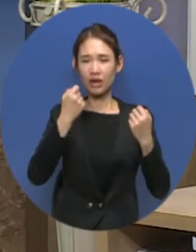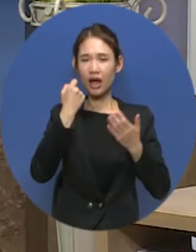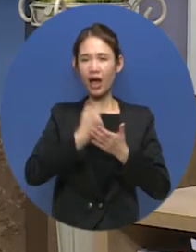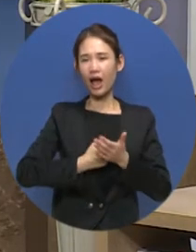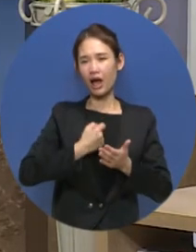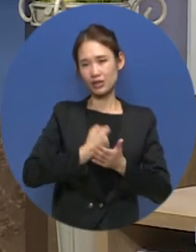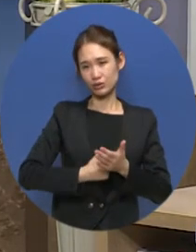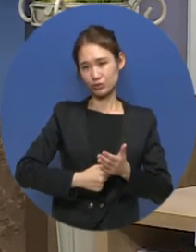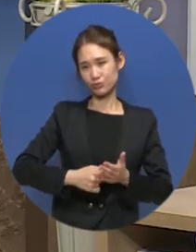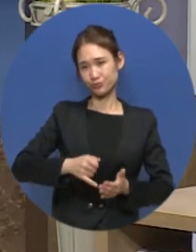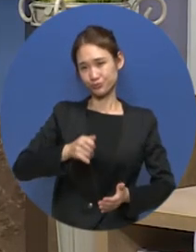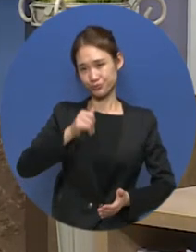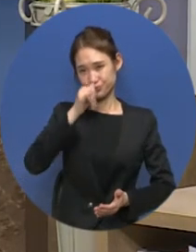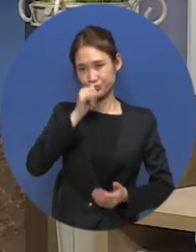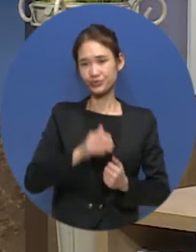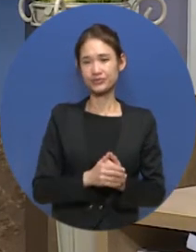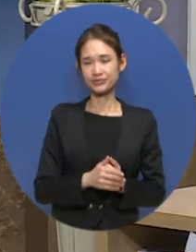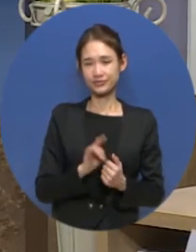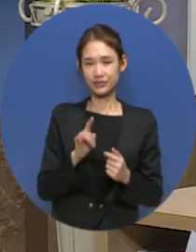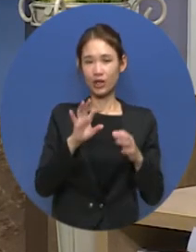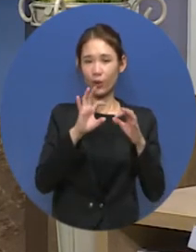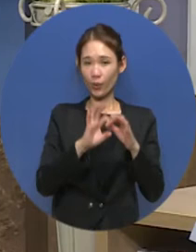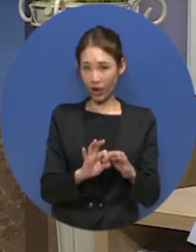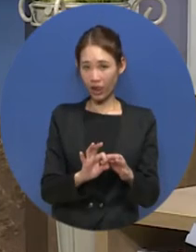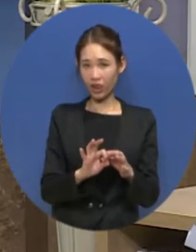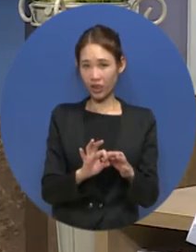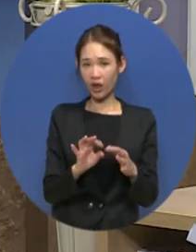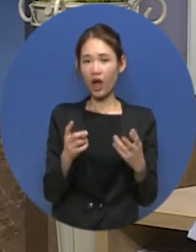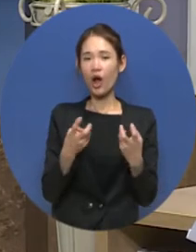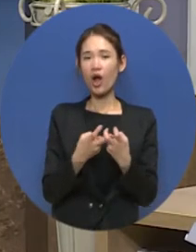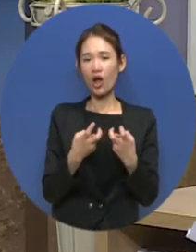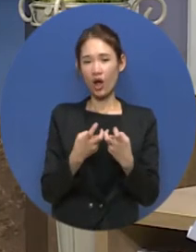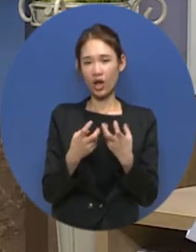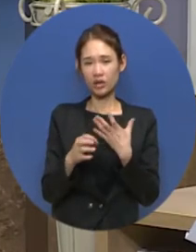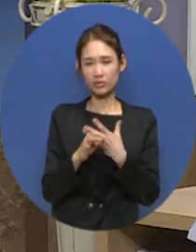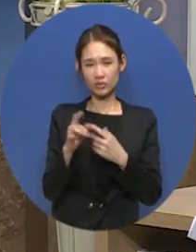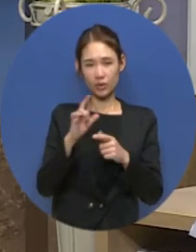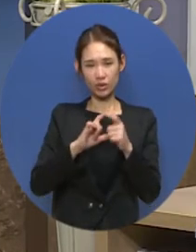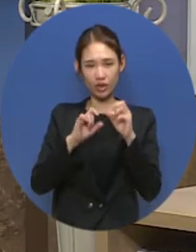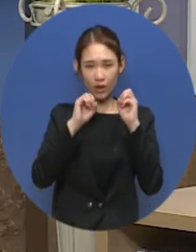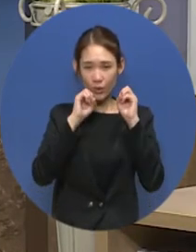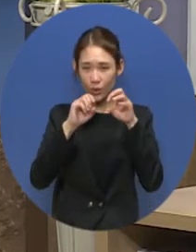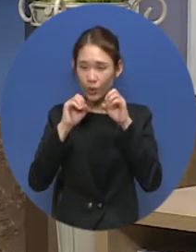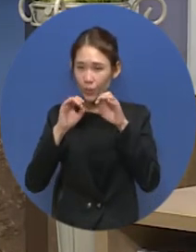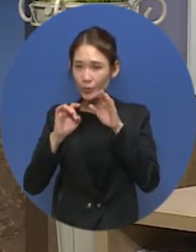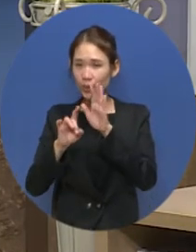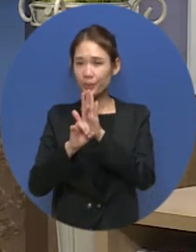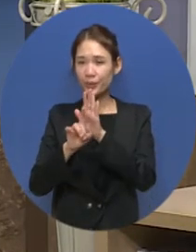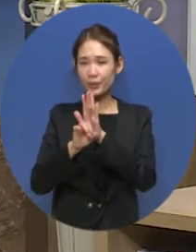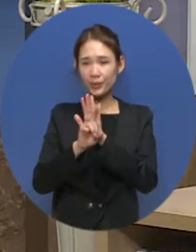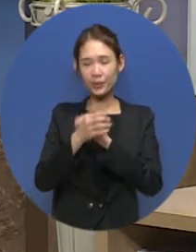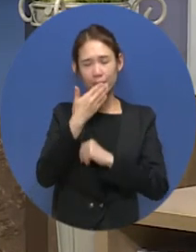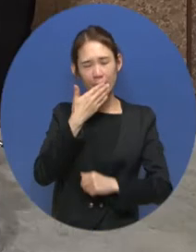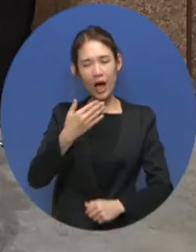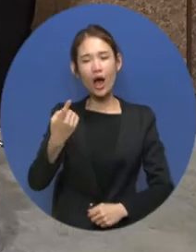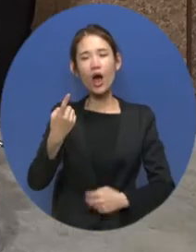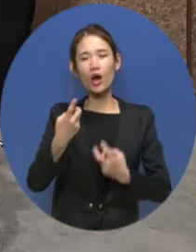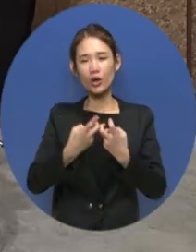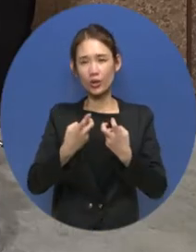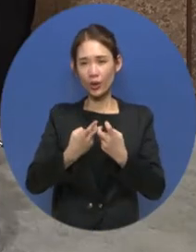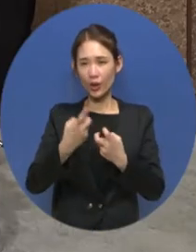그런 아쉬움이 있었거든요. 이 부분에 대해서는 어떻게 하면 좀더 홍보를 할수 있고 널리 알릴 수 있을까요?